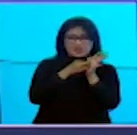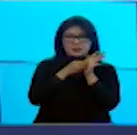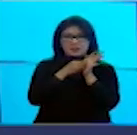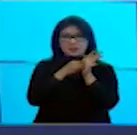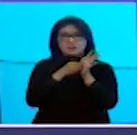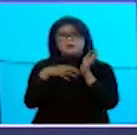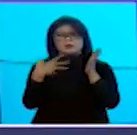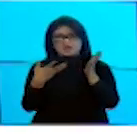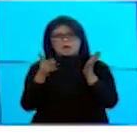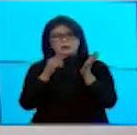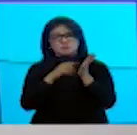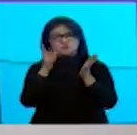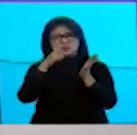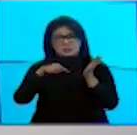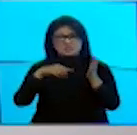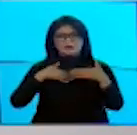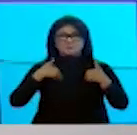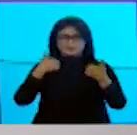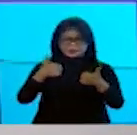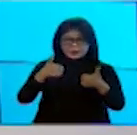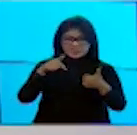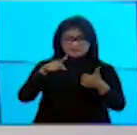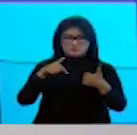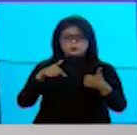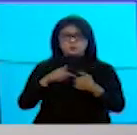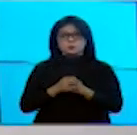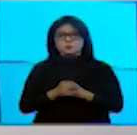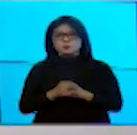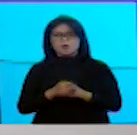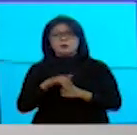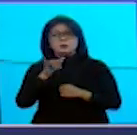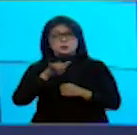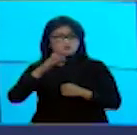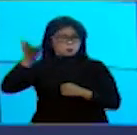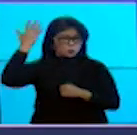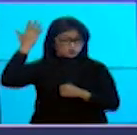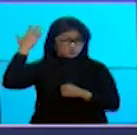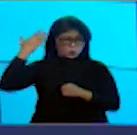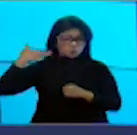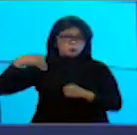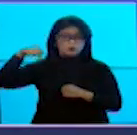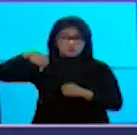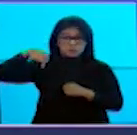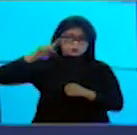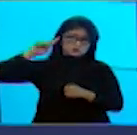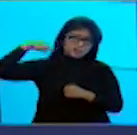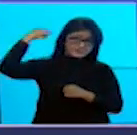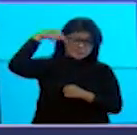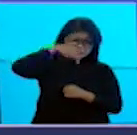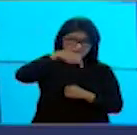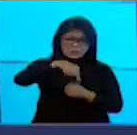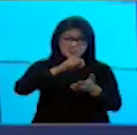baik itu. Jadi dari zaman dulu sampai sekarang, yang namanya siwak